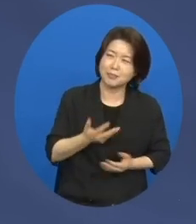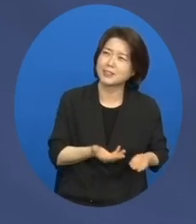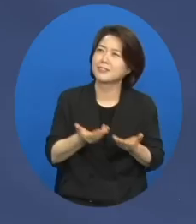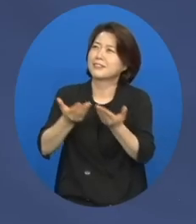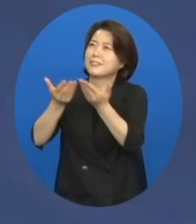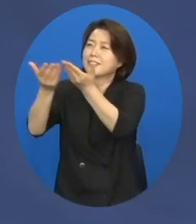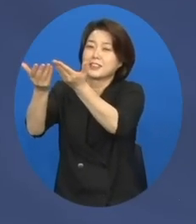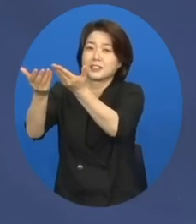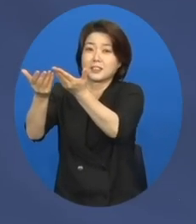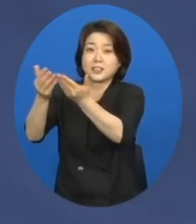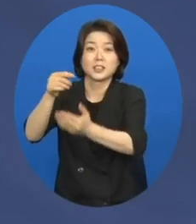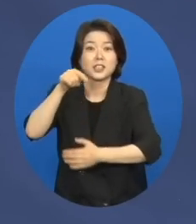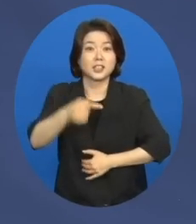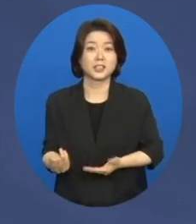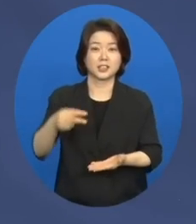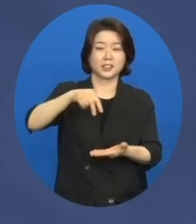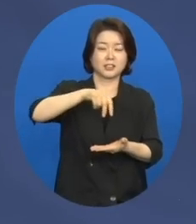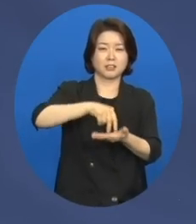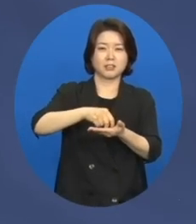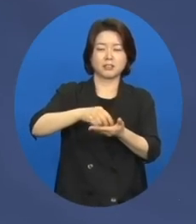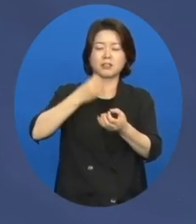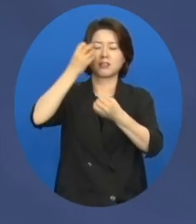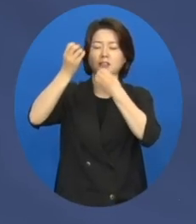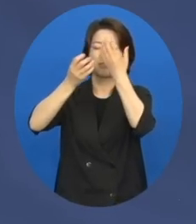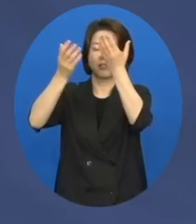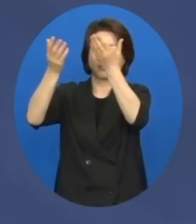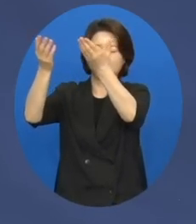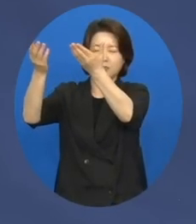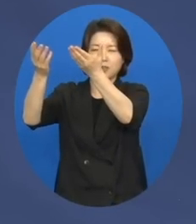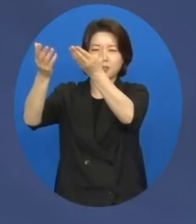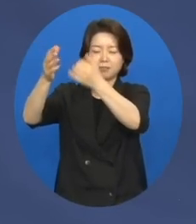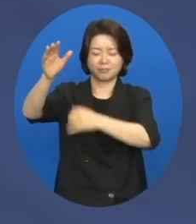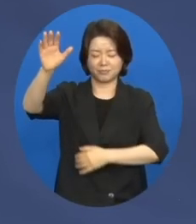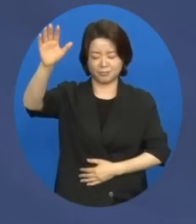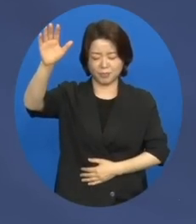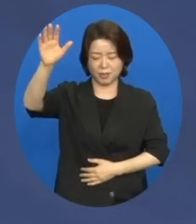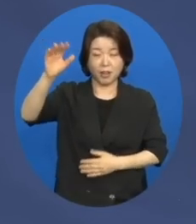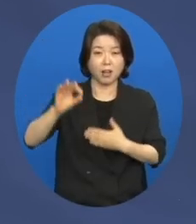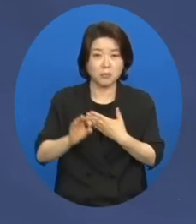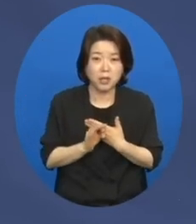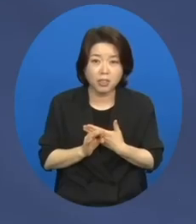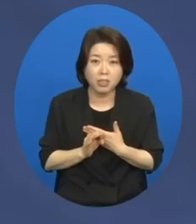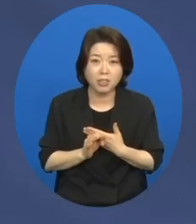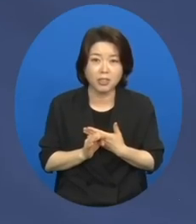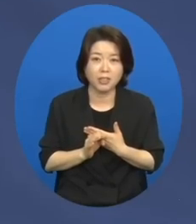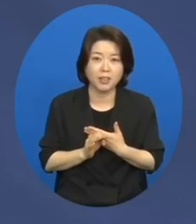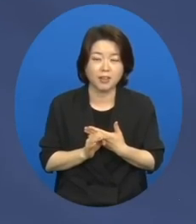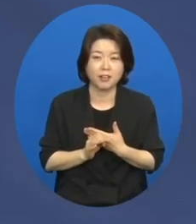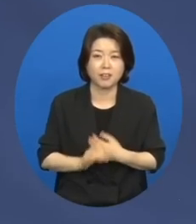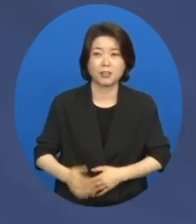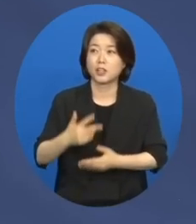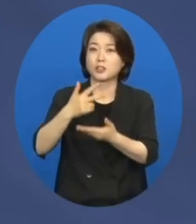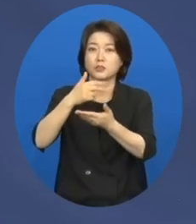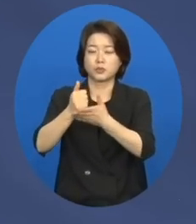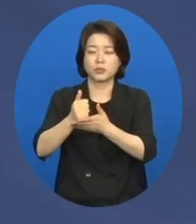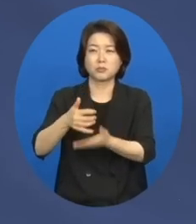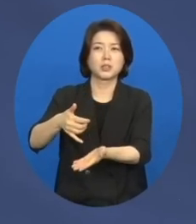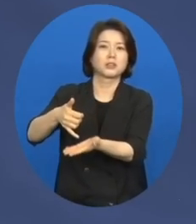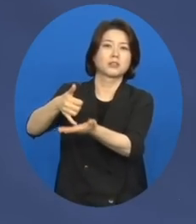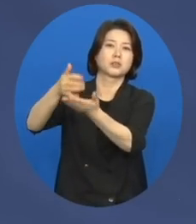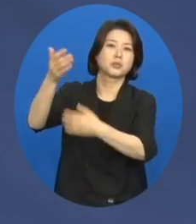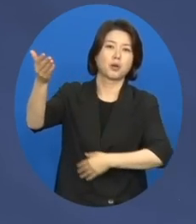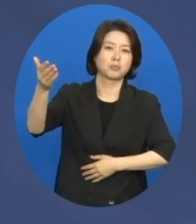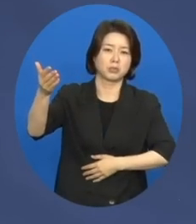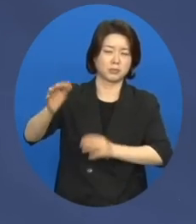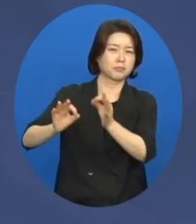드리겠다고 이렇게 일어서서 주님 앞에 헌신을 하잖아요. 그러면 주님의 성품이